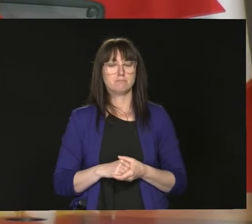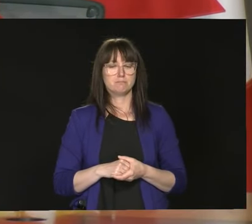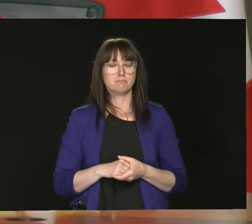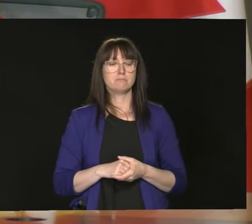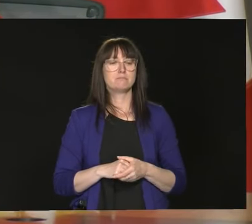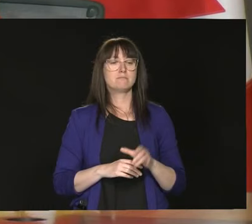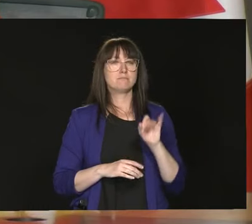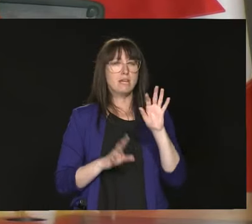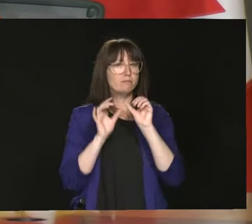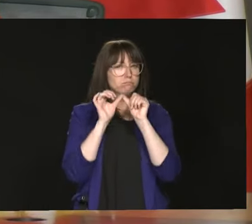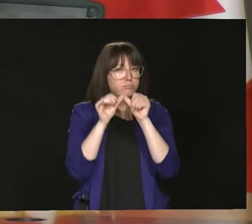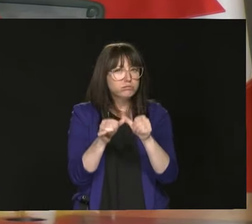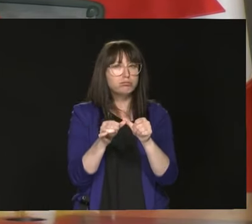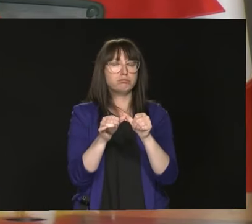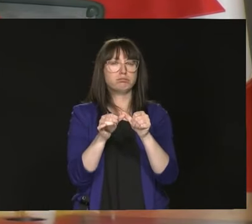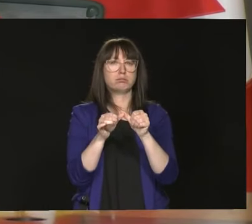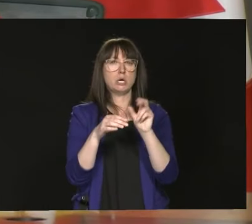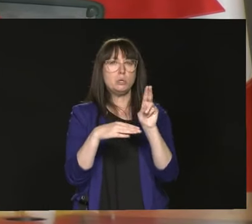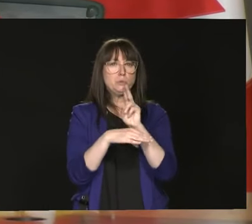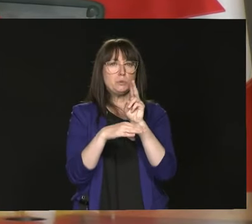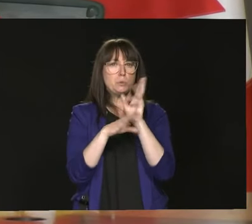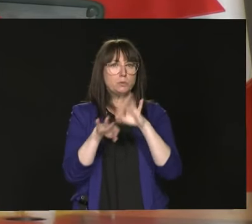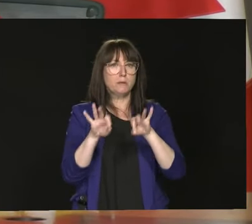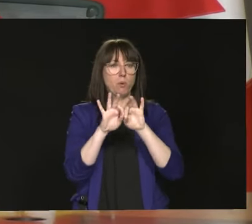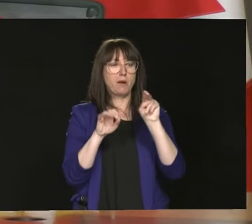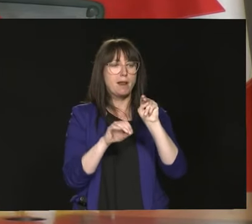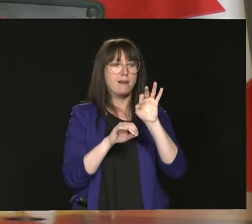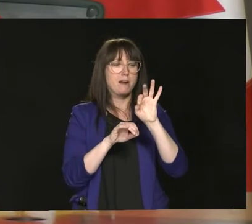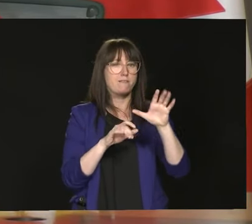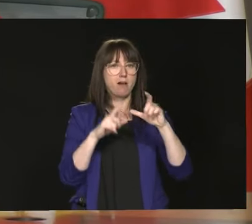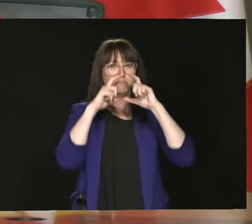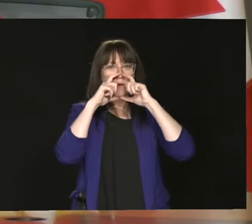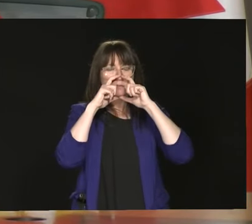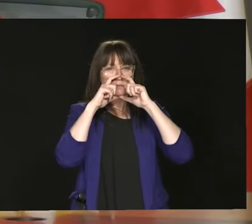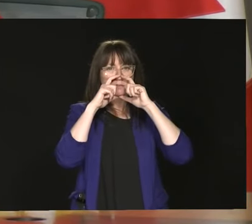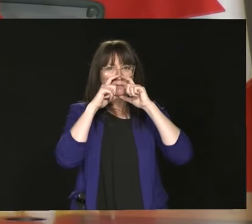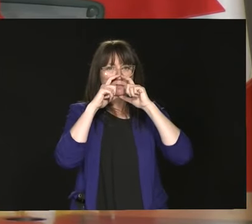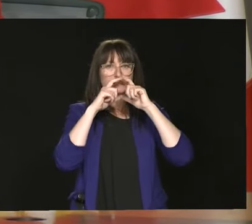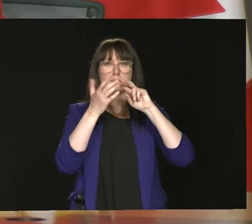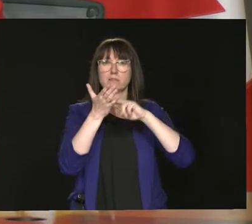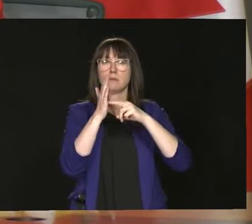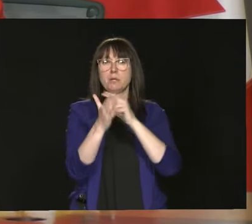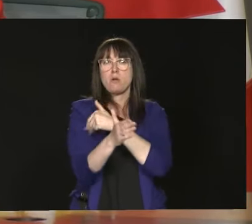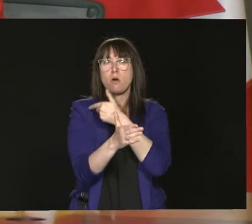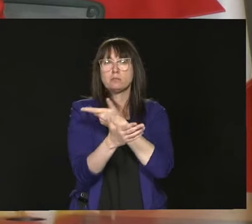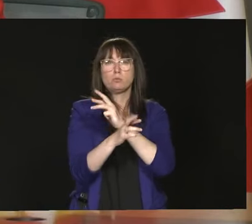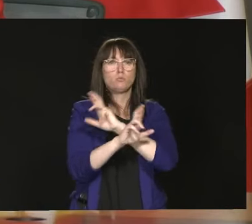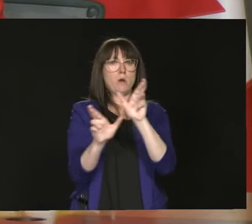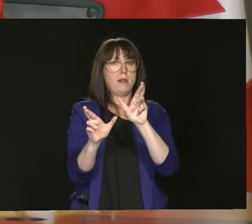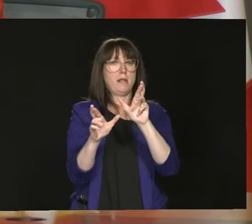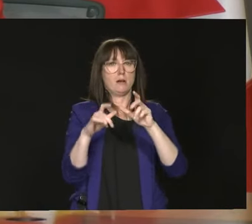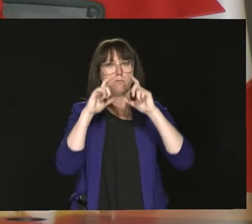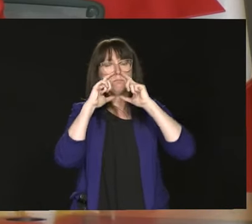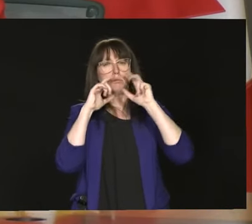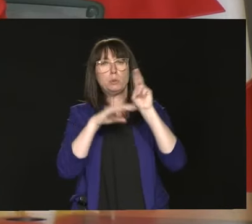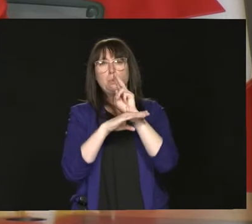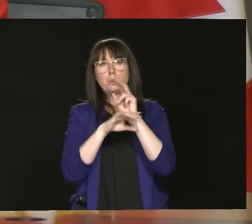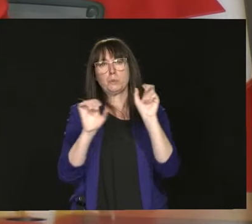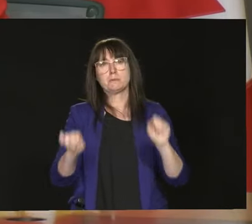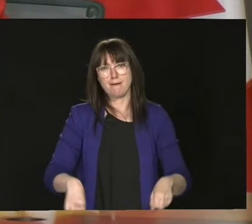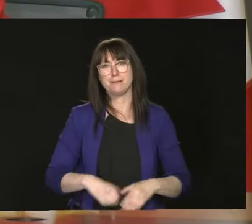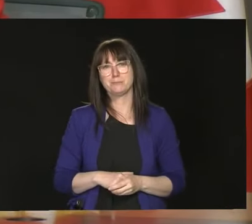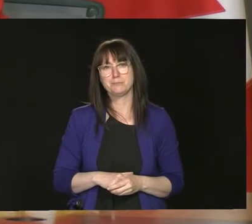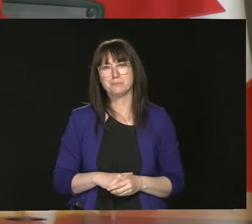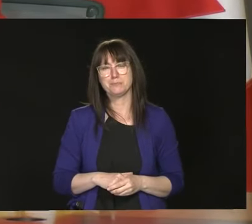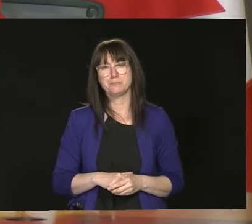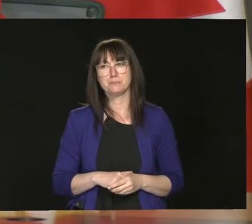équipement important plus longtemps. Nous avons également signé des contrats afin de